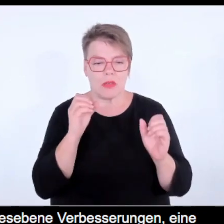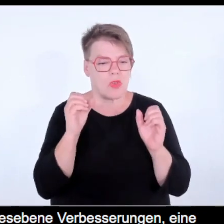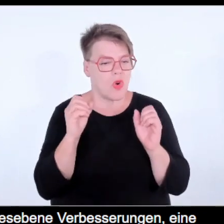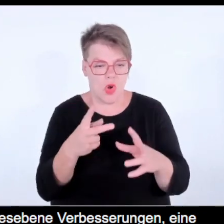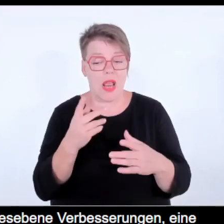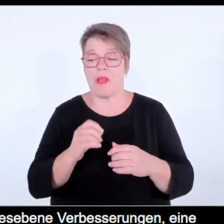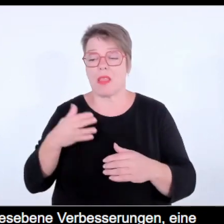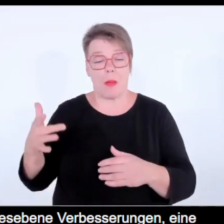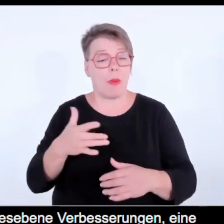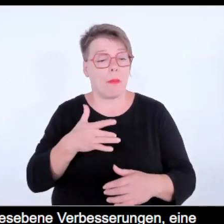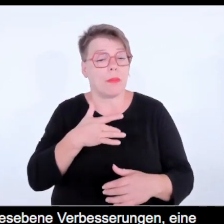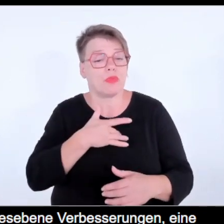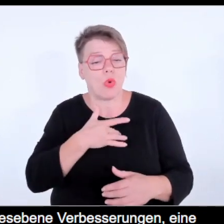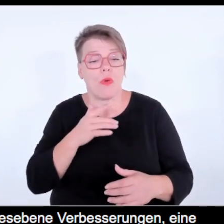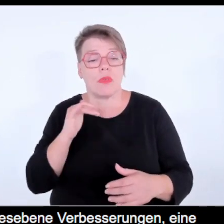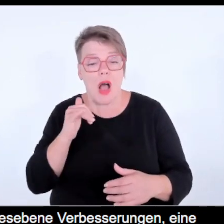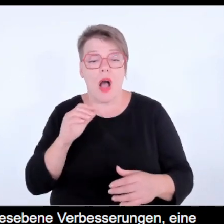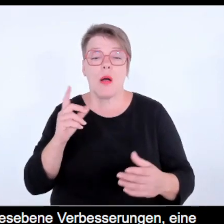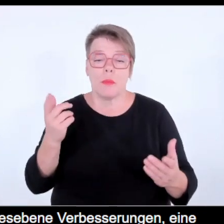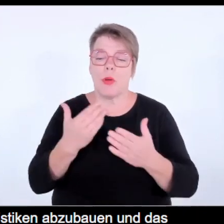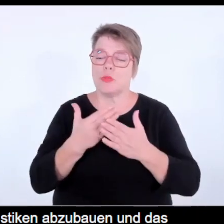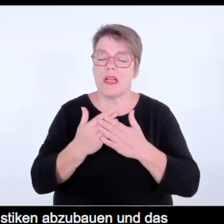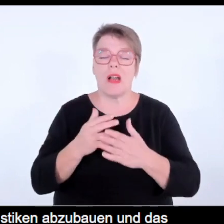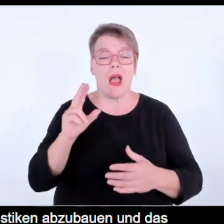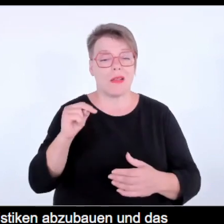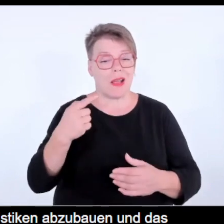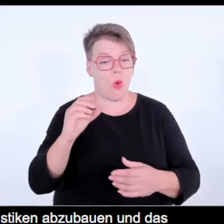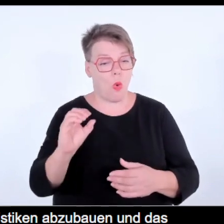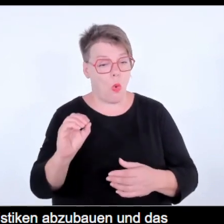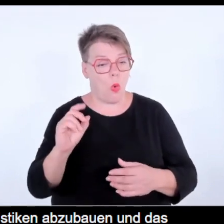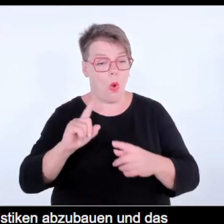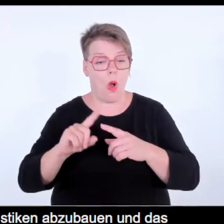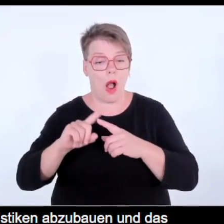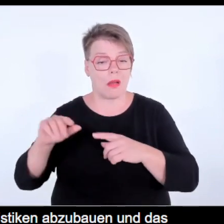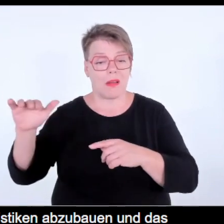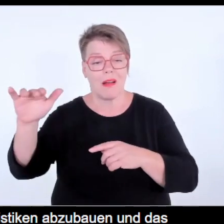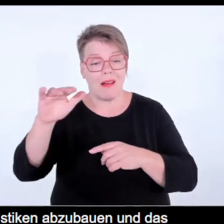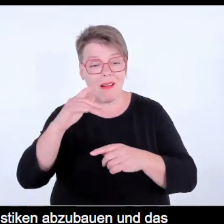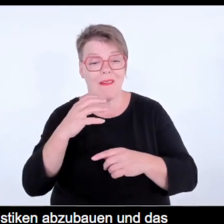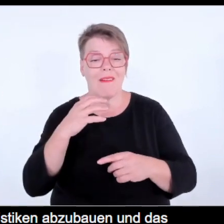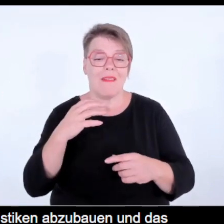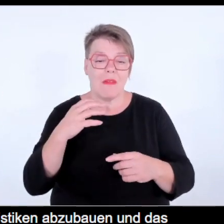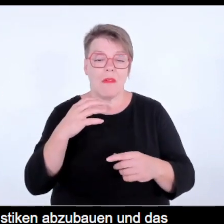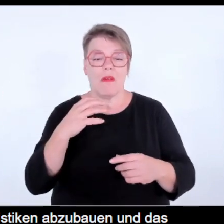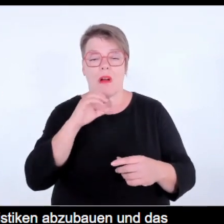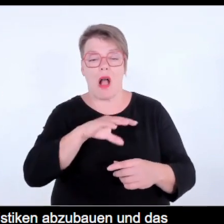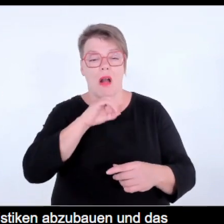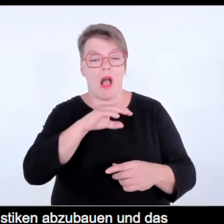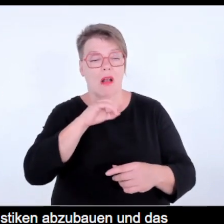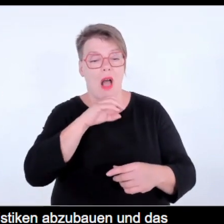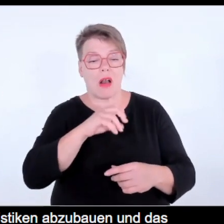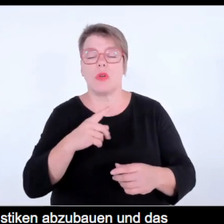sein für die nächsten Jahre. Zweitens, wir haben heute nochmal über das Bauprogramm geredet. Deutschland ist in einer Krise,